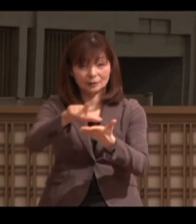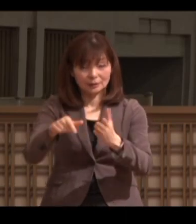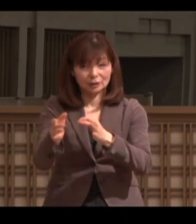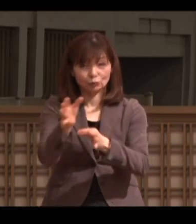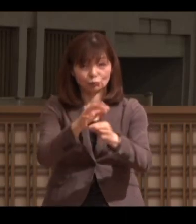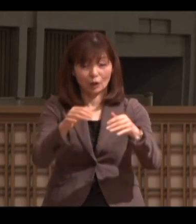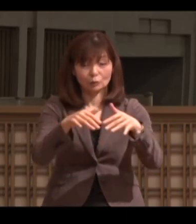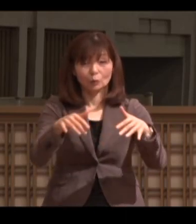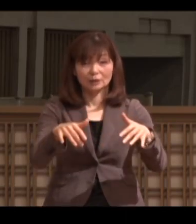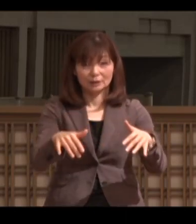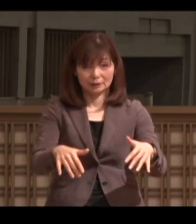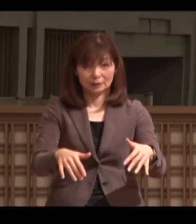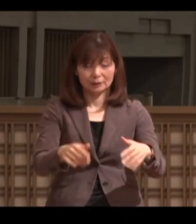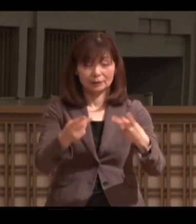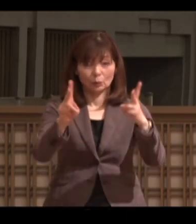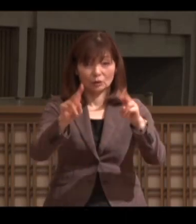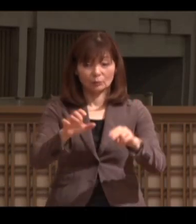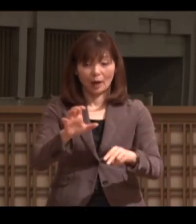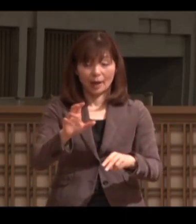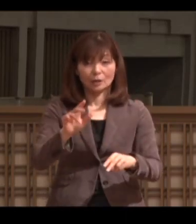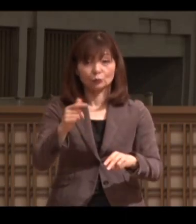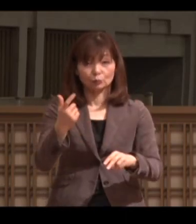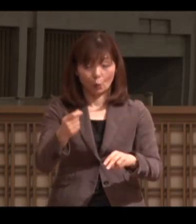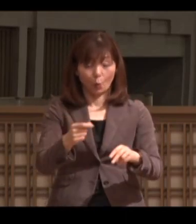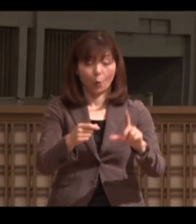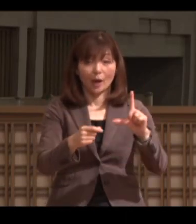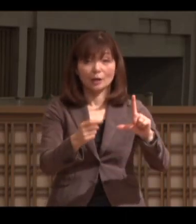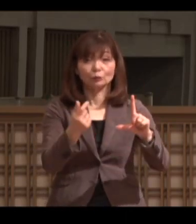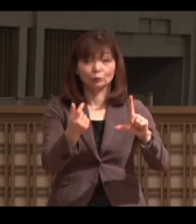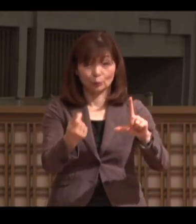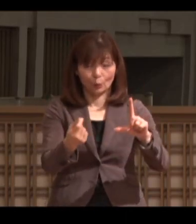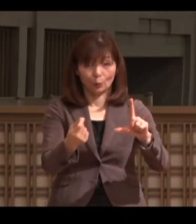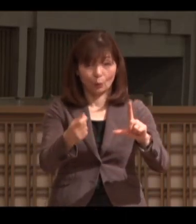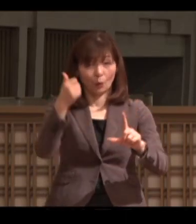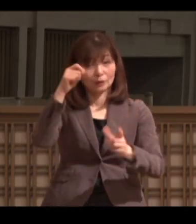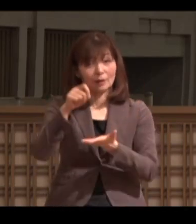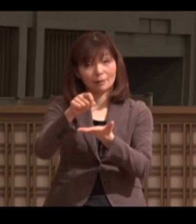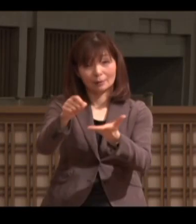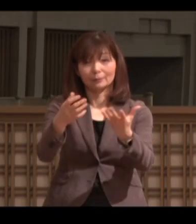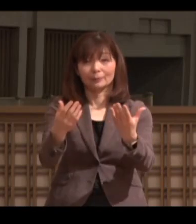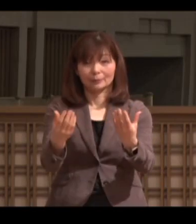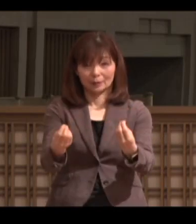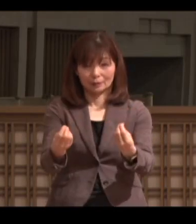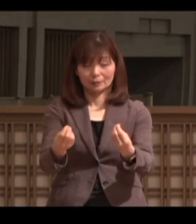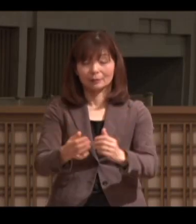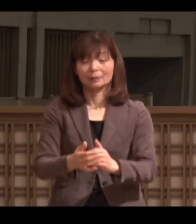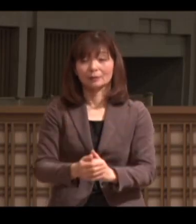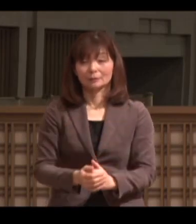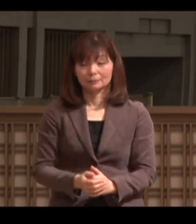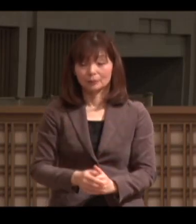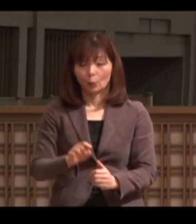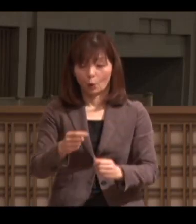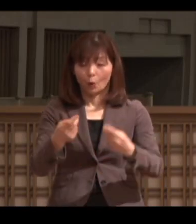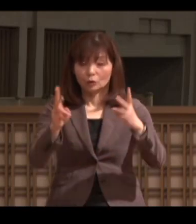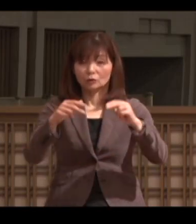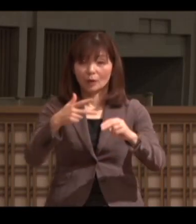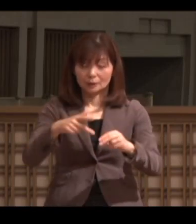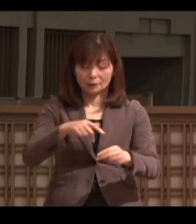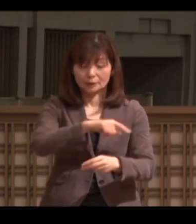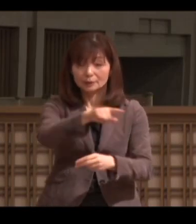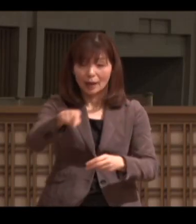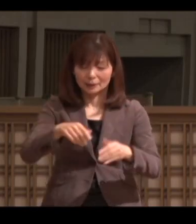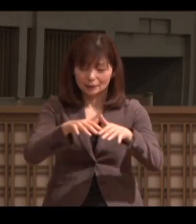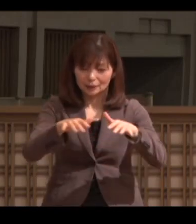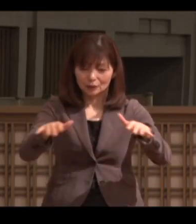運営組織広島エルモといったものを提案いたしましたまこれをえ是非市内で広めて